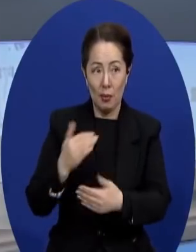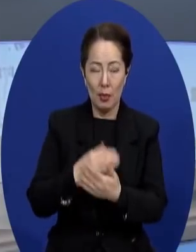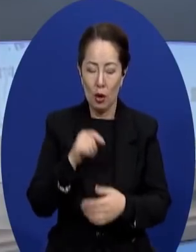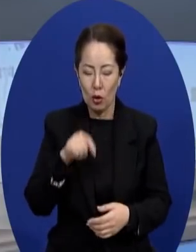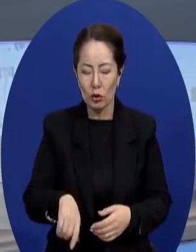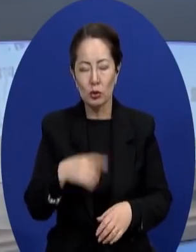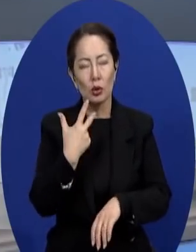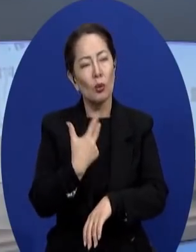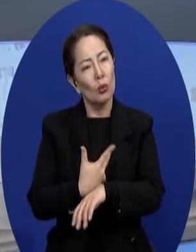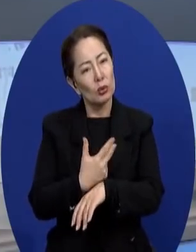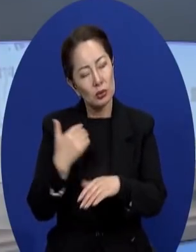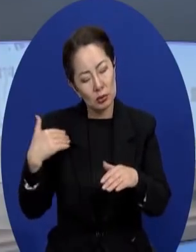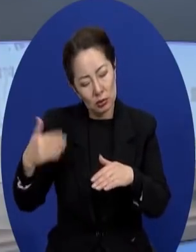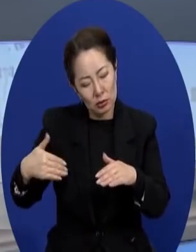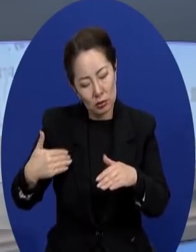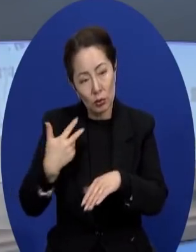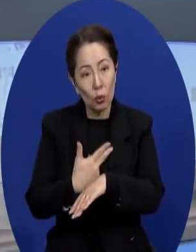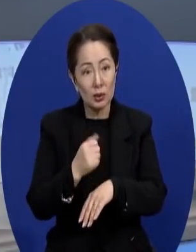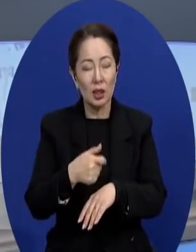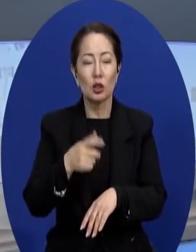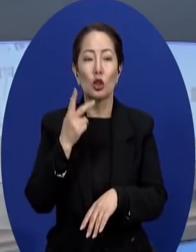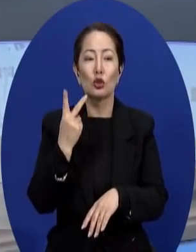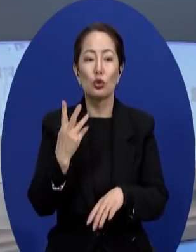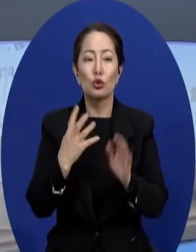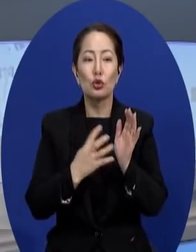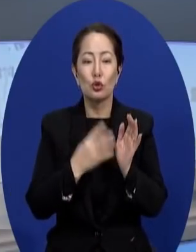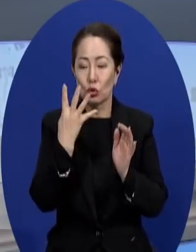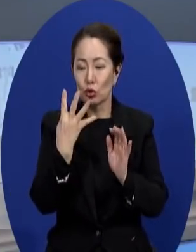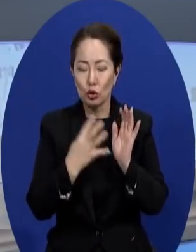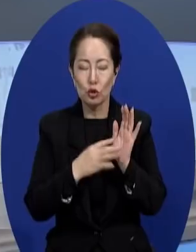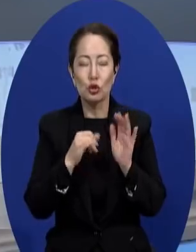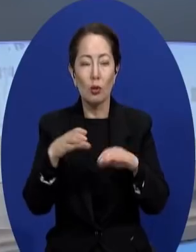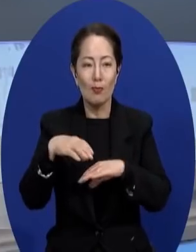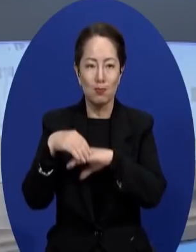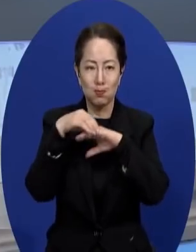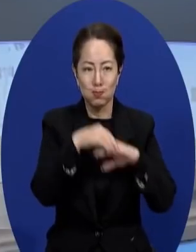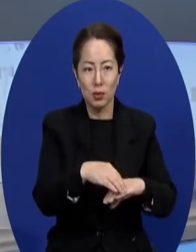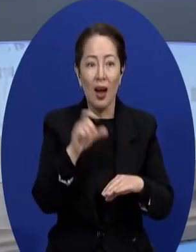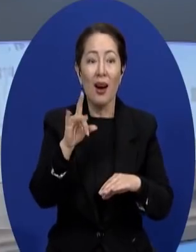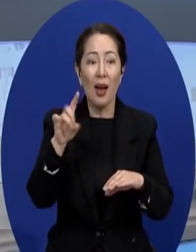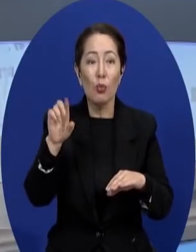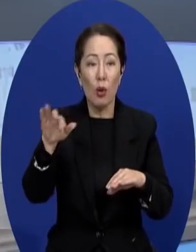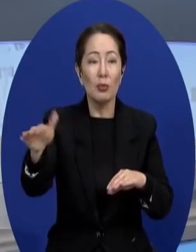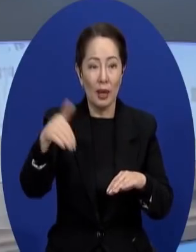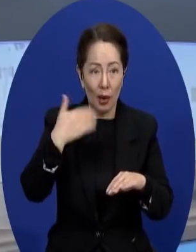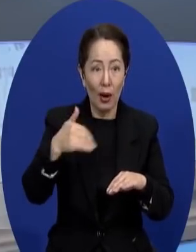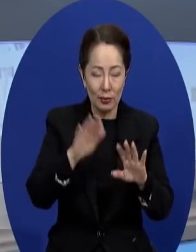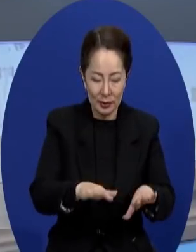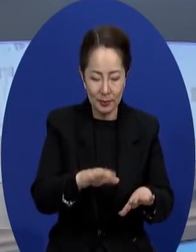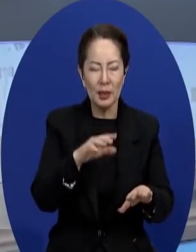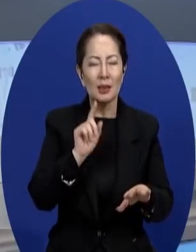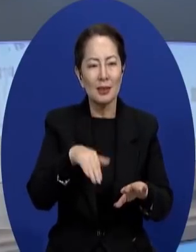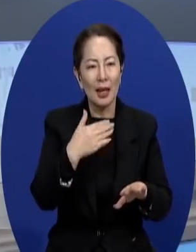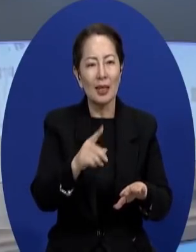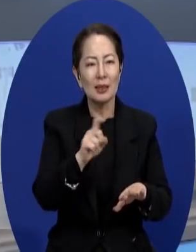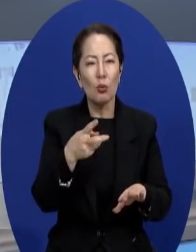49 чингэлэг бүхий 1000 гаруй тонн хүн сулам бусад бүх төрлийн ачаавараг эрээний бомбтоос татан авсан байна. Цаашид замын үдээс ачаабараа татан